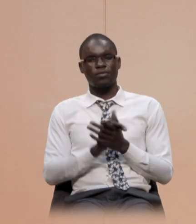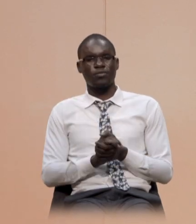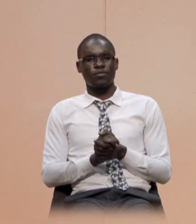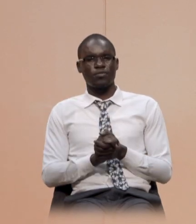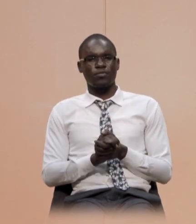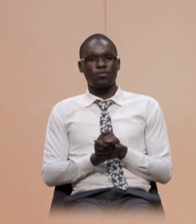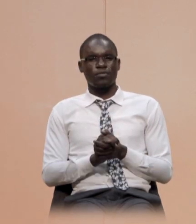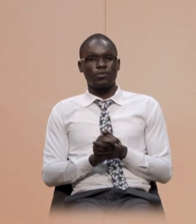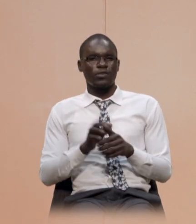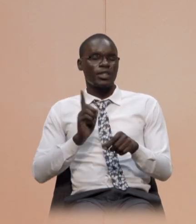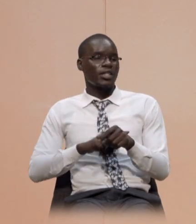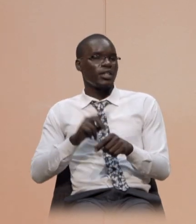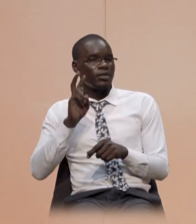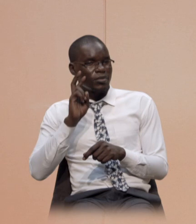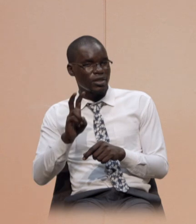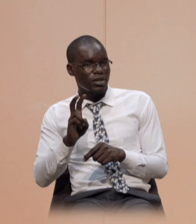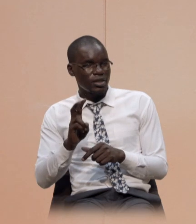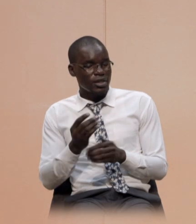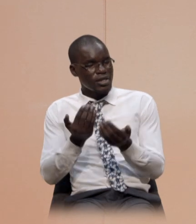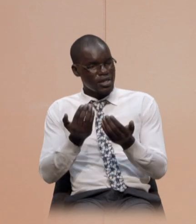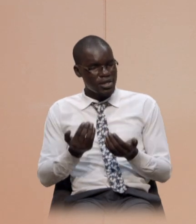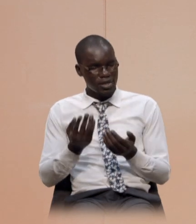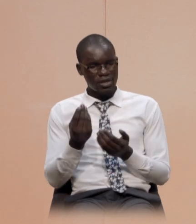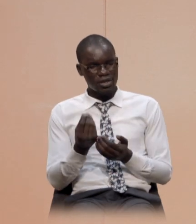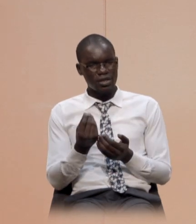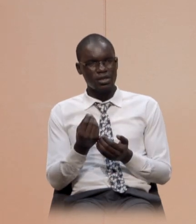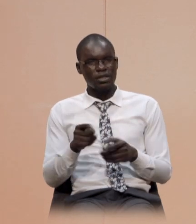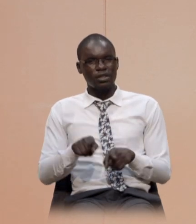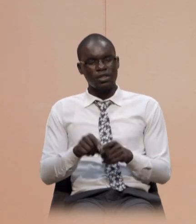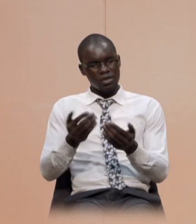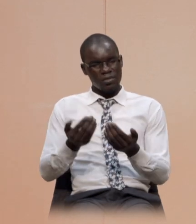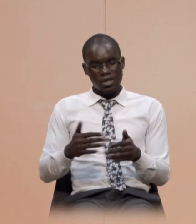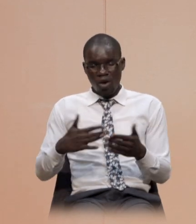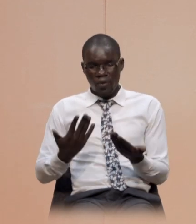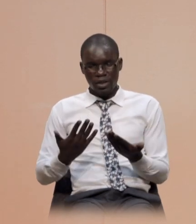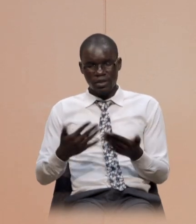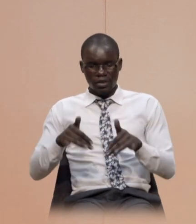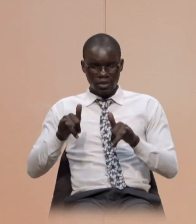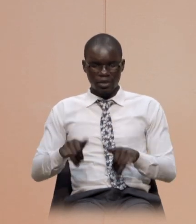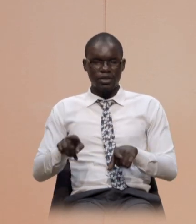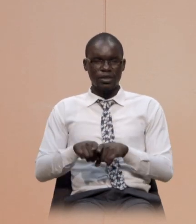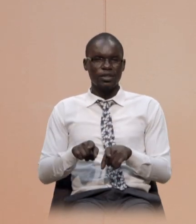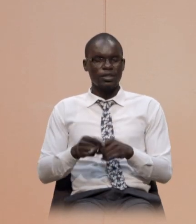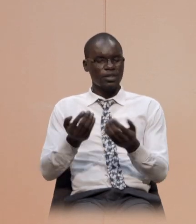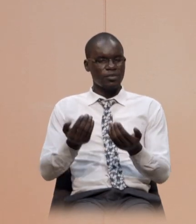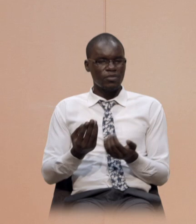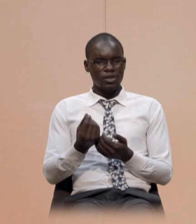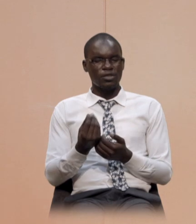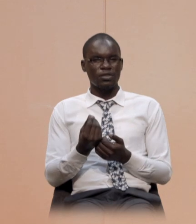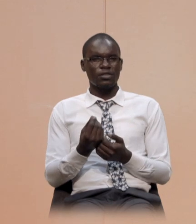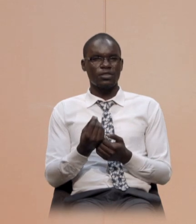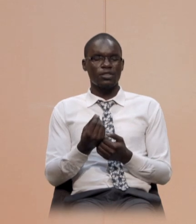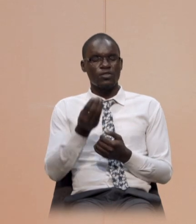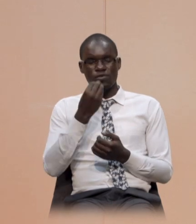hivyo ukiangalia, je, wanahitaji pesa? Wanahitaji mahali pa kuishi? Wanahitaji chakula,